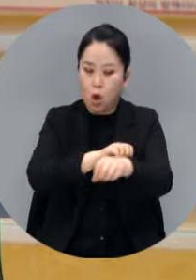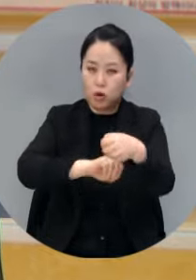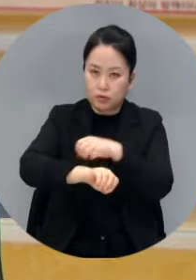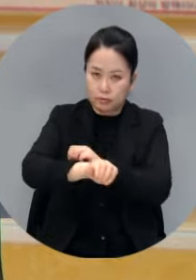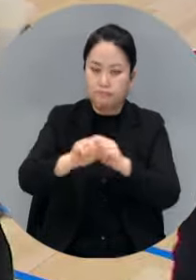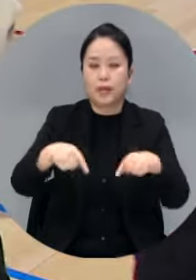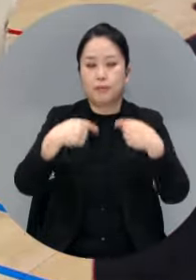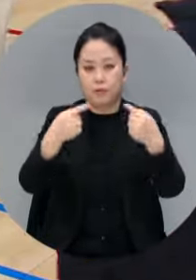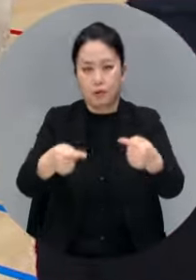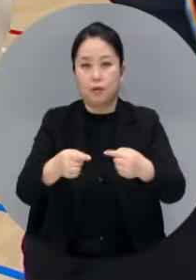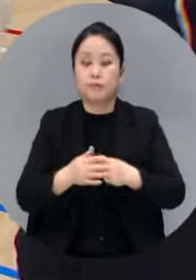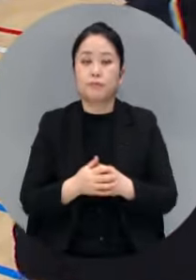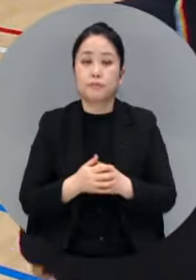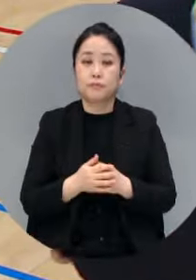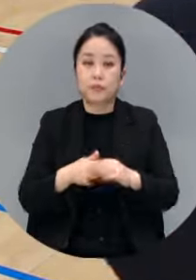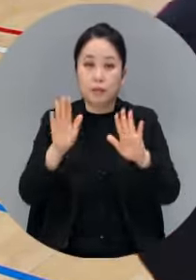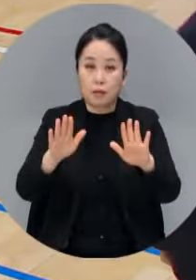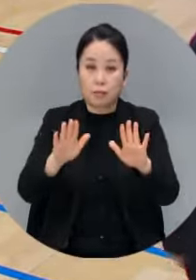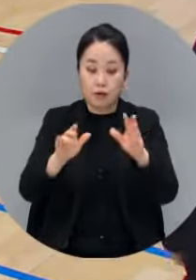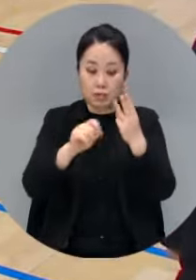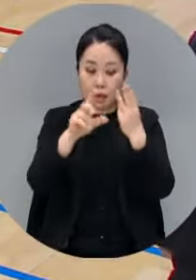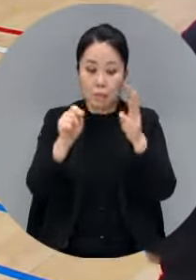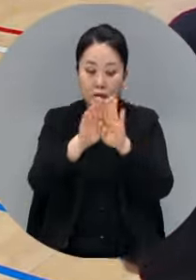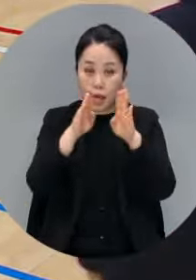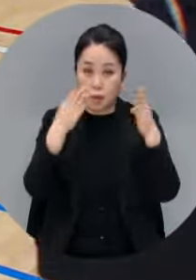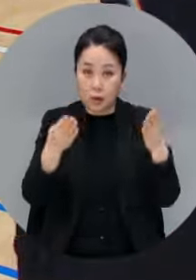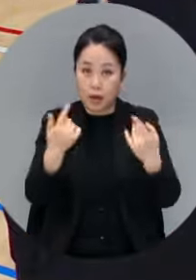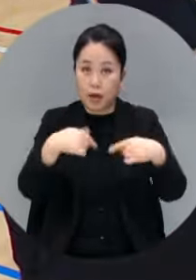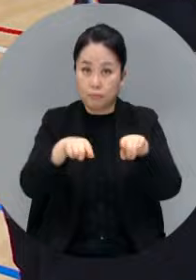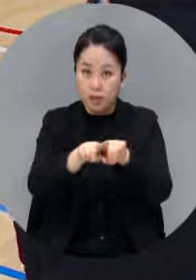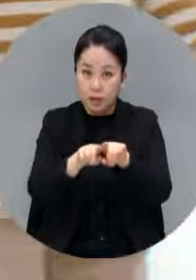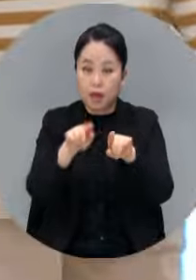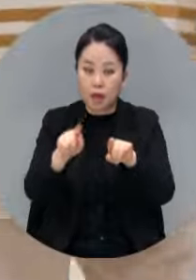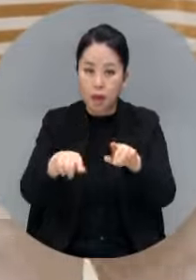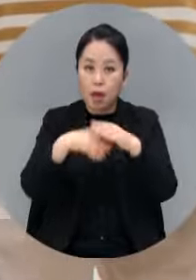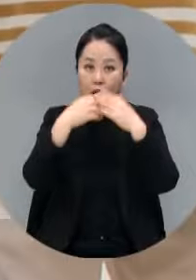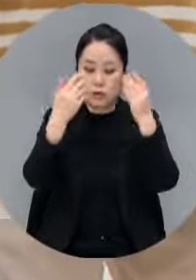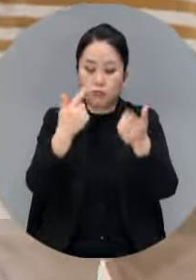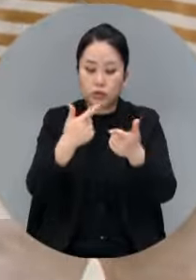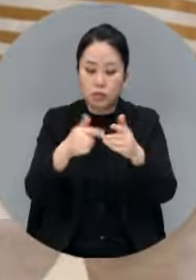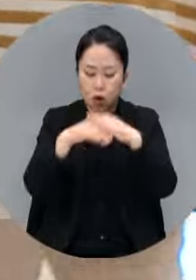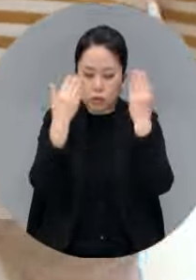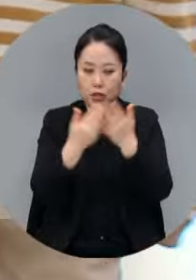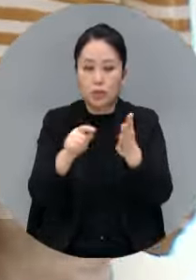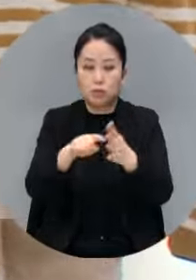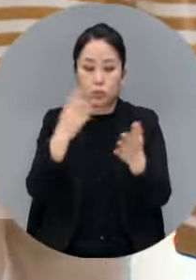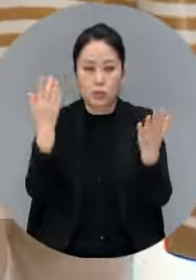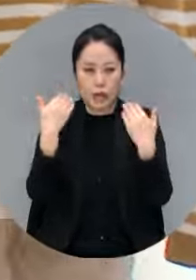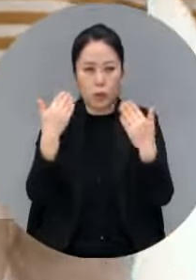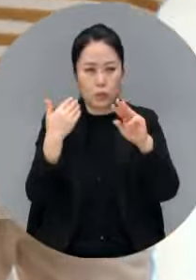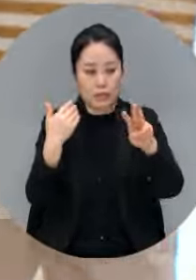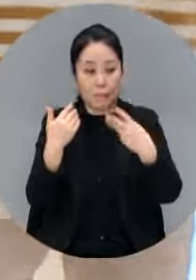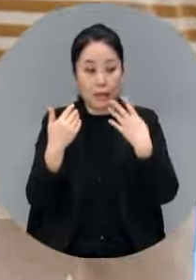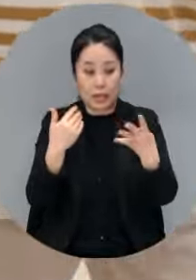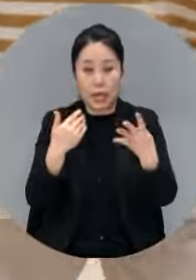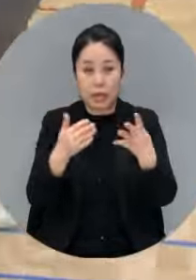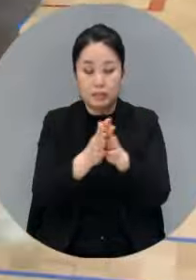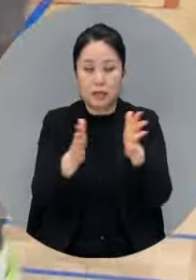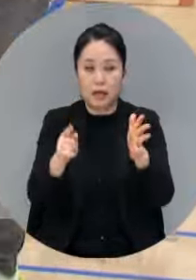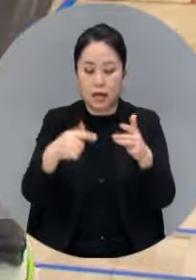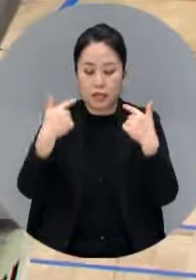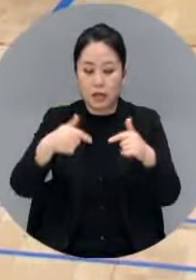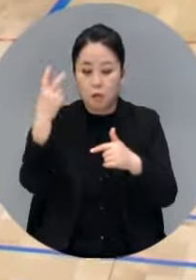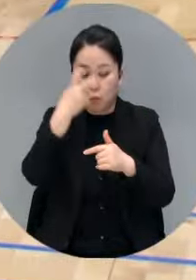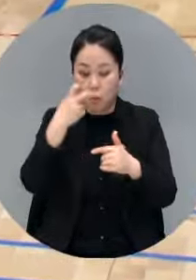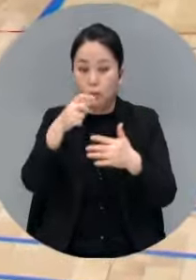할 것입니다. 이달 개학과 함께 시내 304개 전체 초등학교에서 운영을 시작한 늘봄학교 프로그램은